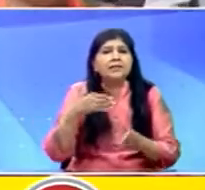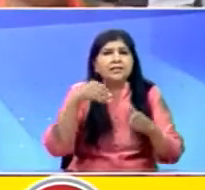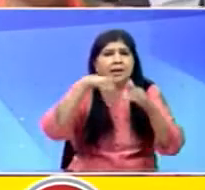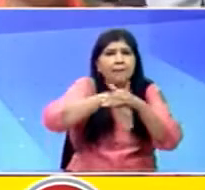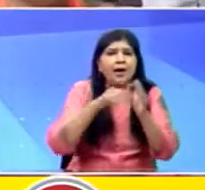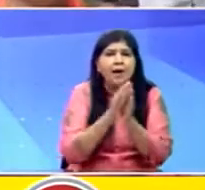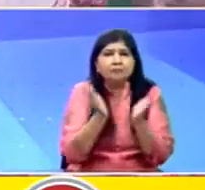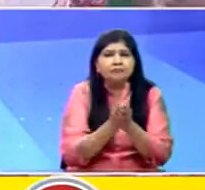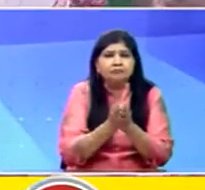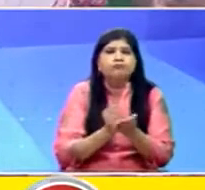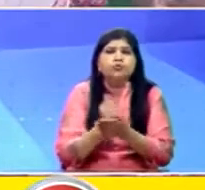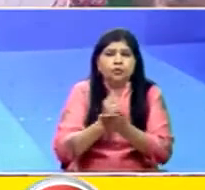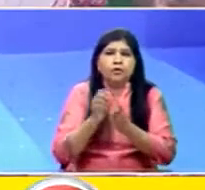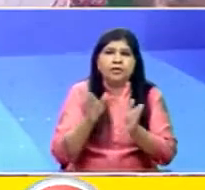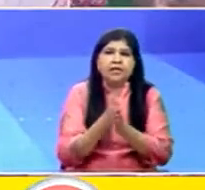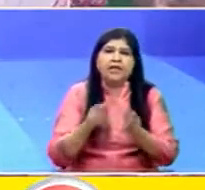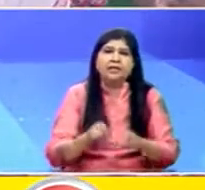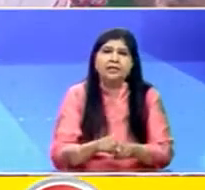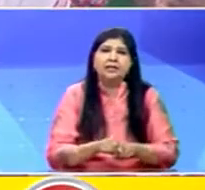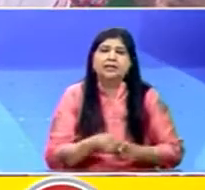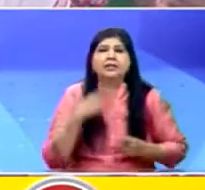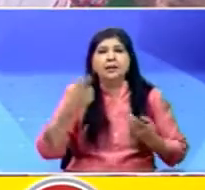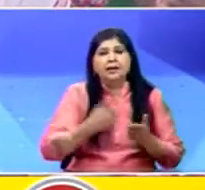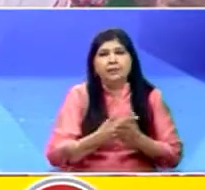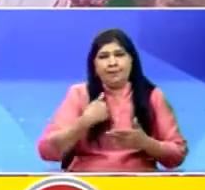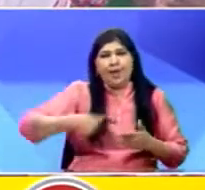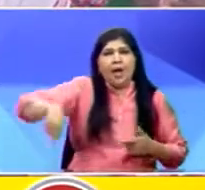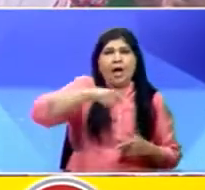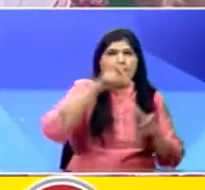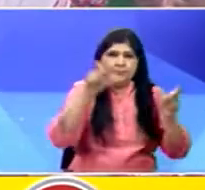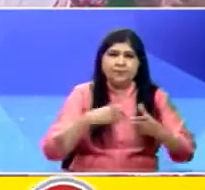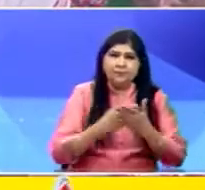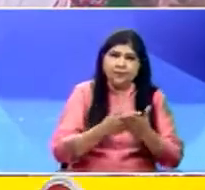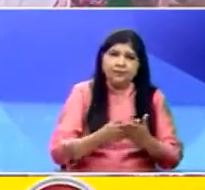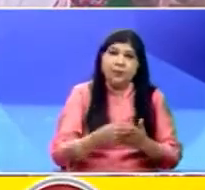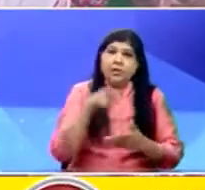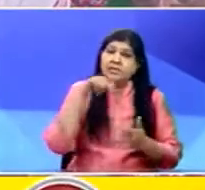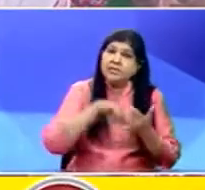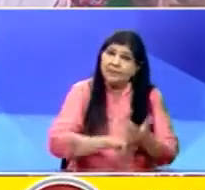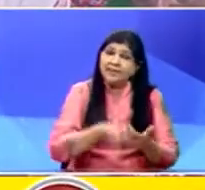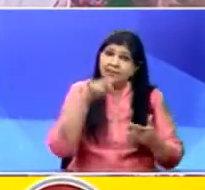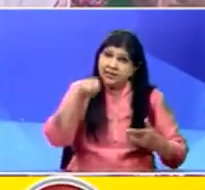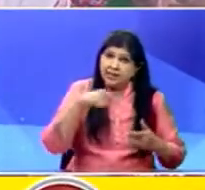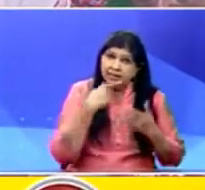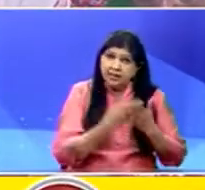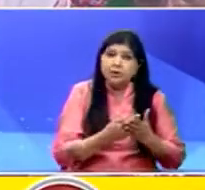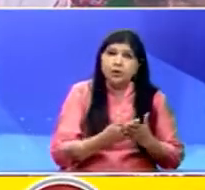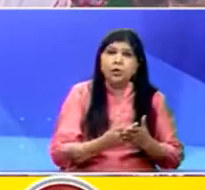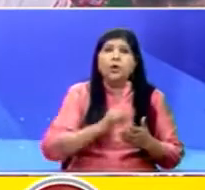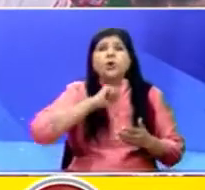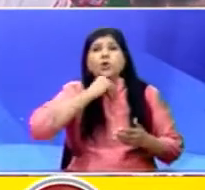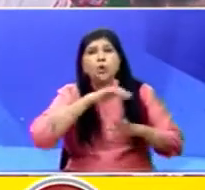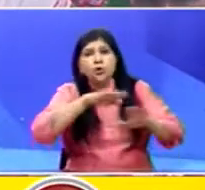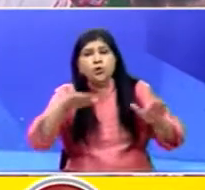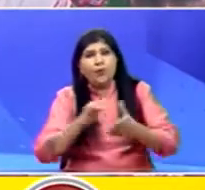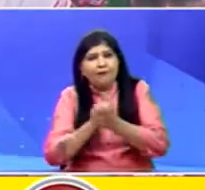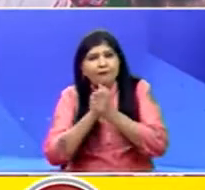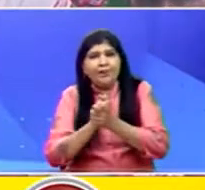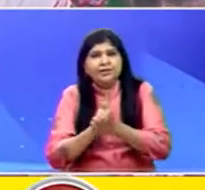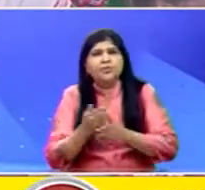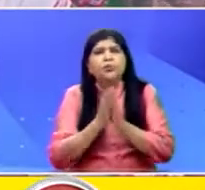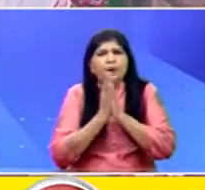तैयारियों में भी जुटे हैं। मेरा आप सभी से और खासकर मेरे युवा साथियों से आग्रह